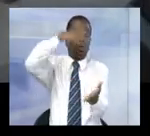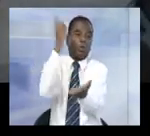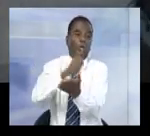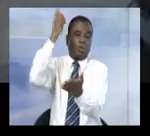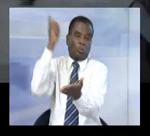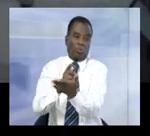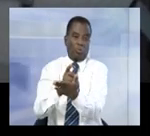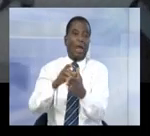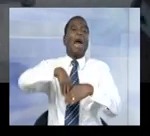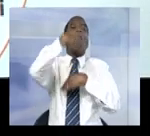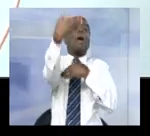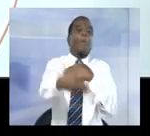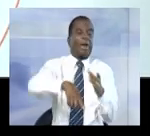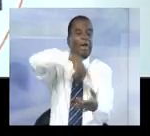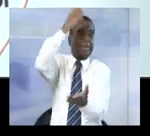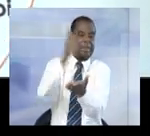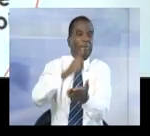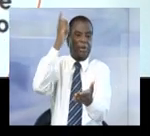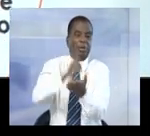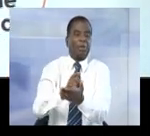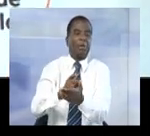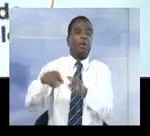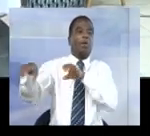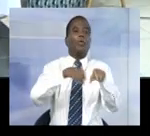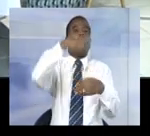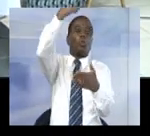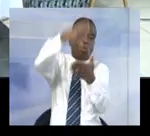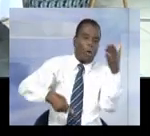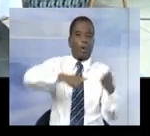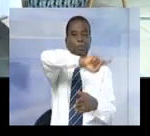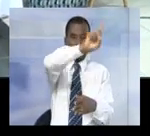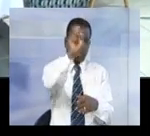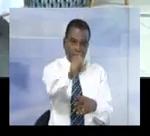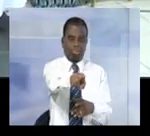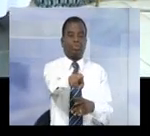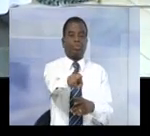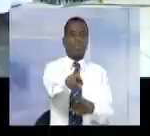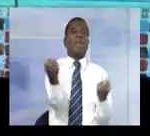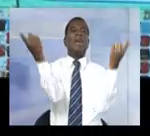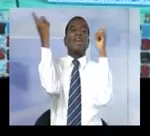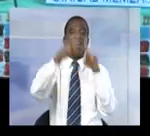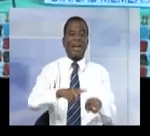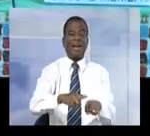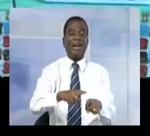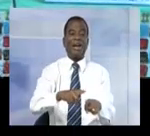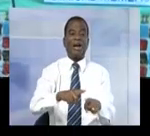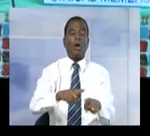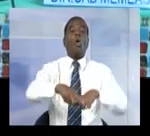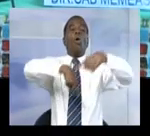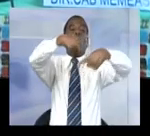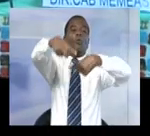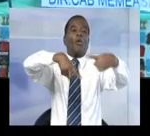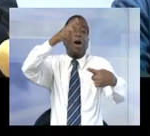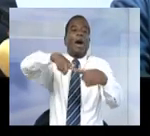l'AGEP, l'Agence d'études et de promotion de l'emploi. Une étude est en cours afin de recueillir des données fiables pour mieux orienter la politique